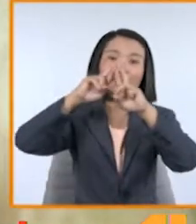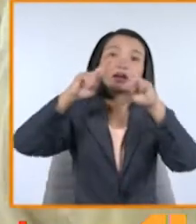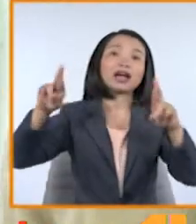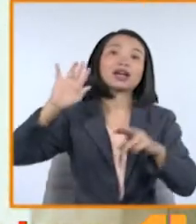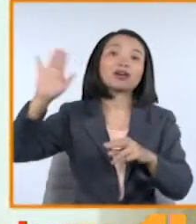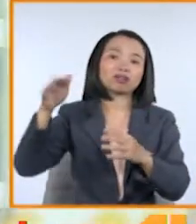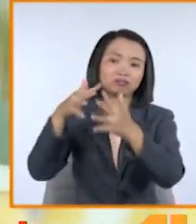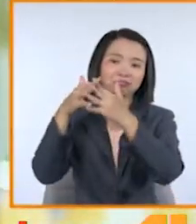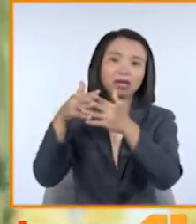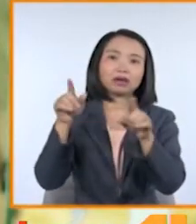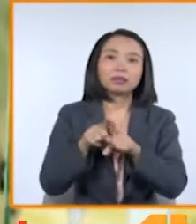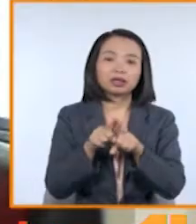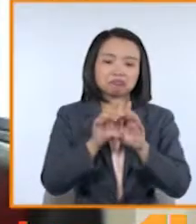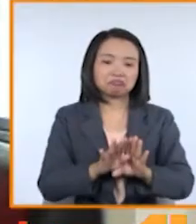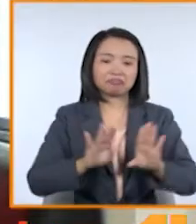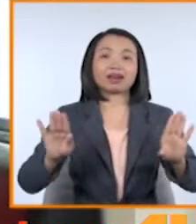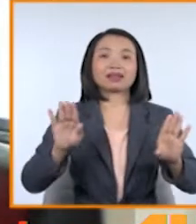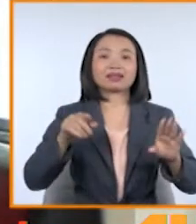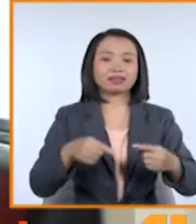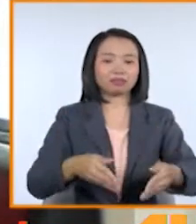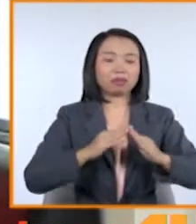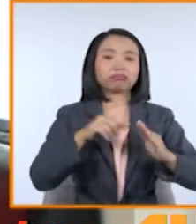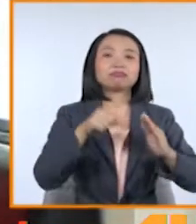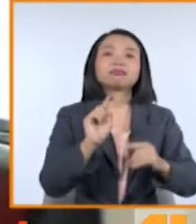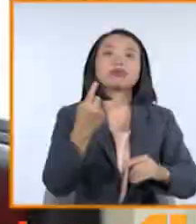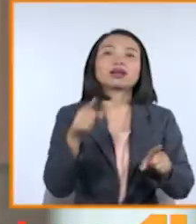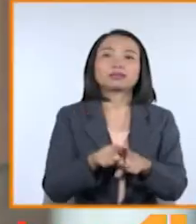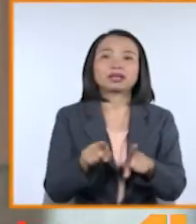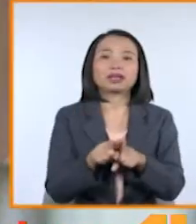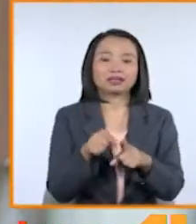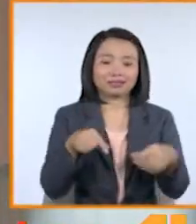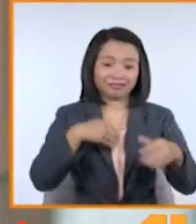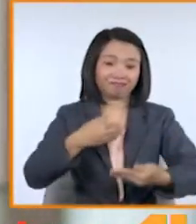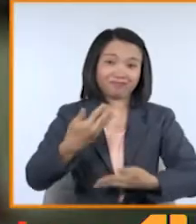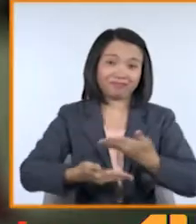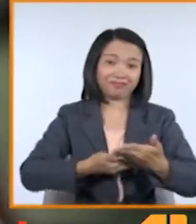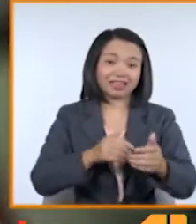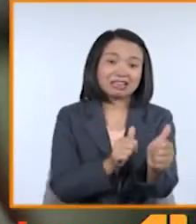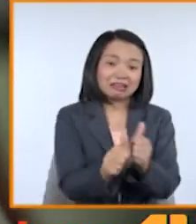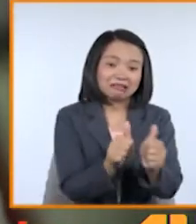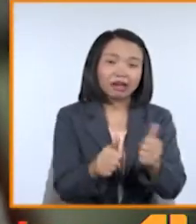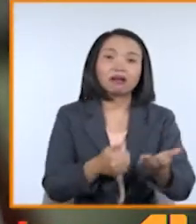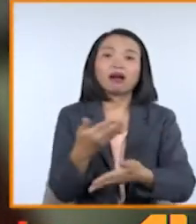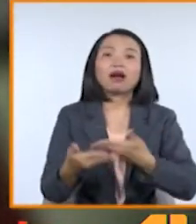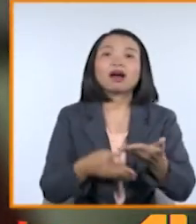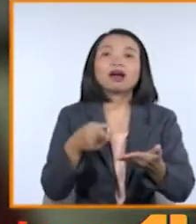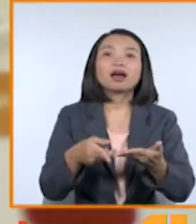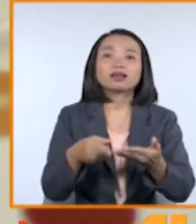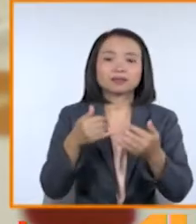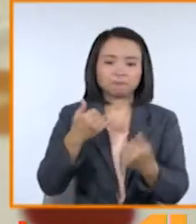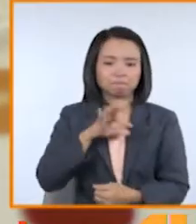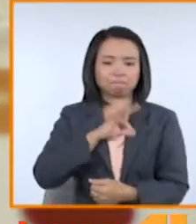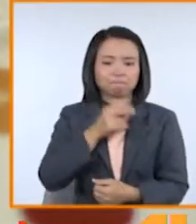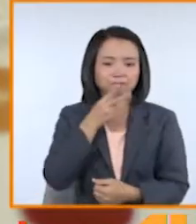พิ่งเปิดร้าน Stand Alone หรือร้านที่ตั้งทำเลเฉพาะเข้ามาตีตลาดโดนัทที่กำลังไปได้สวยแต่ผู้บริหารกลับมองว่าจุ